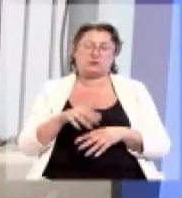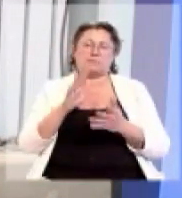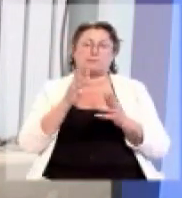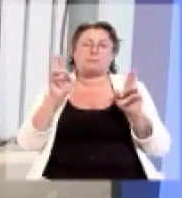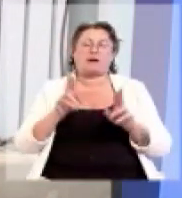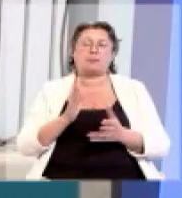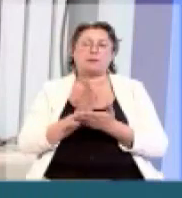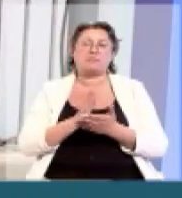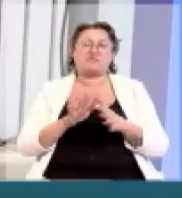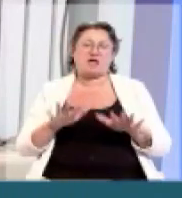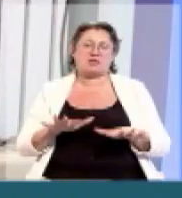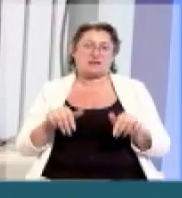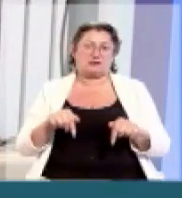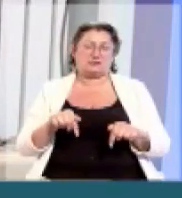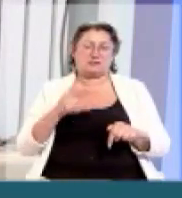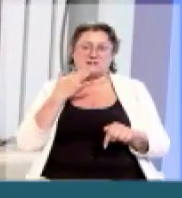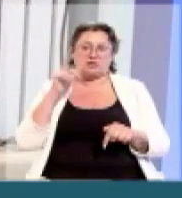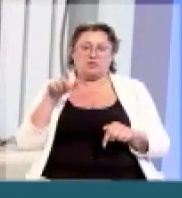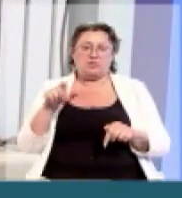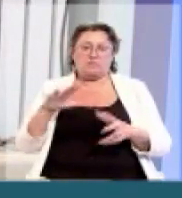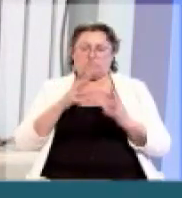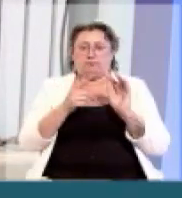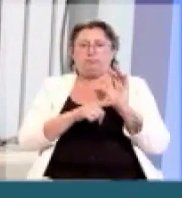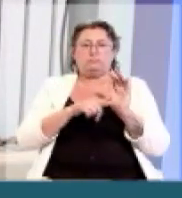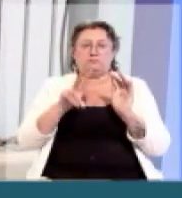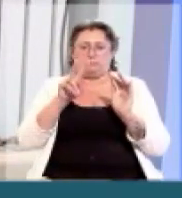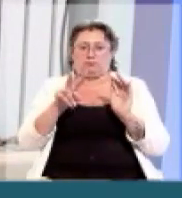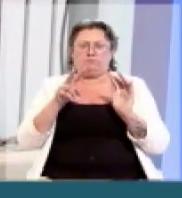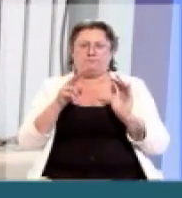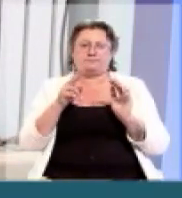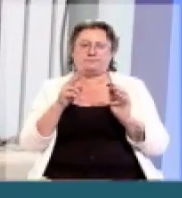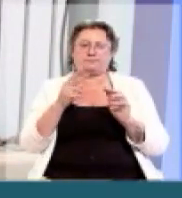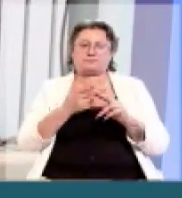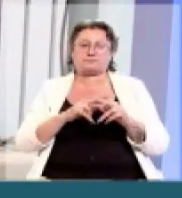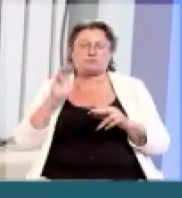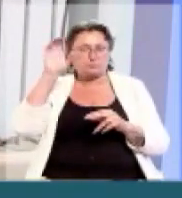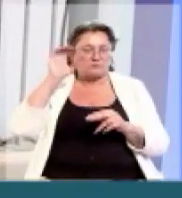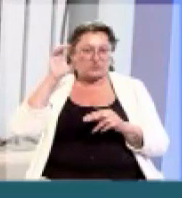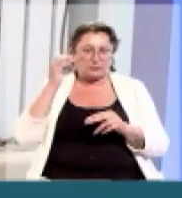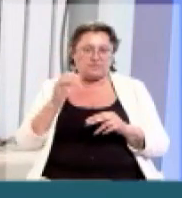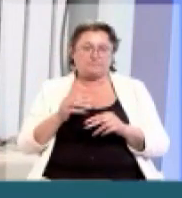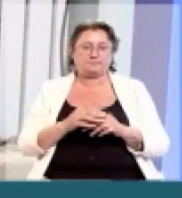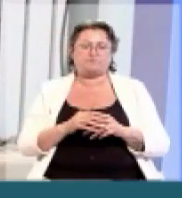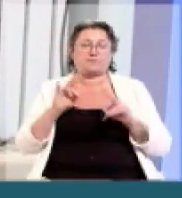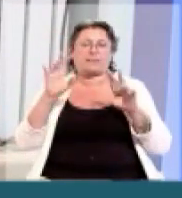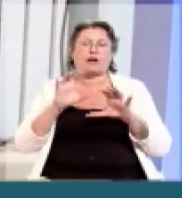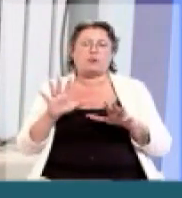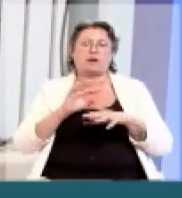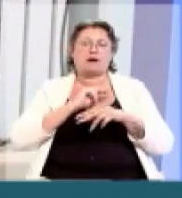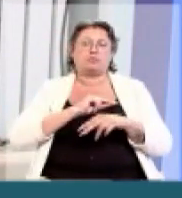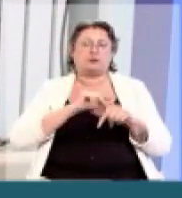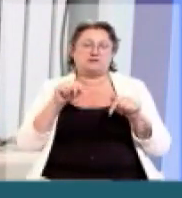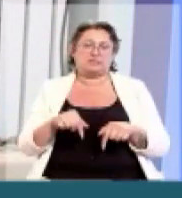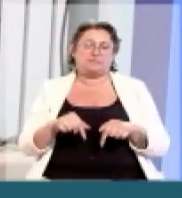правил пребывания иностранных граждан. Из этого количества 72 граждан – это граждан Узбекистана, которые незаконно осуществляют